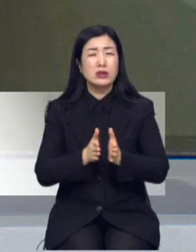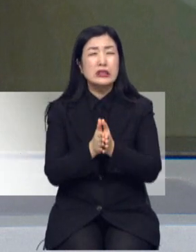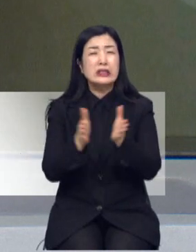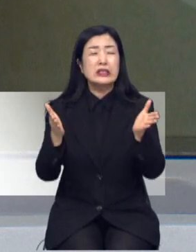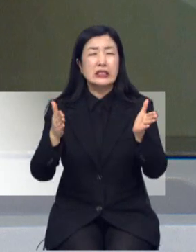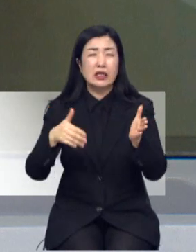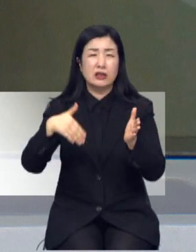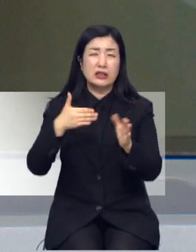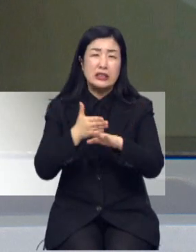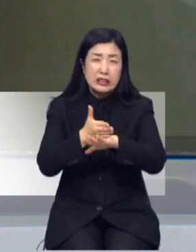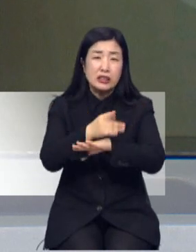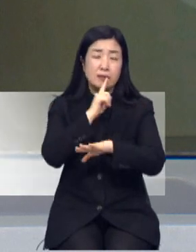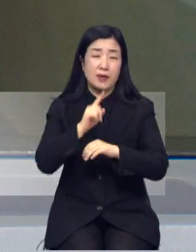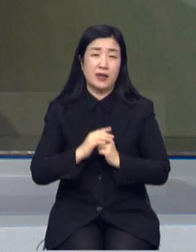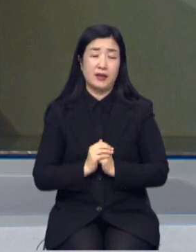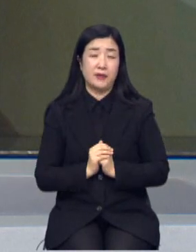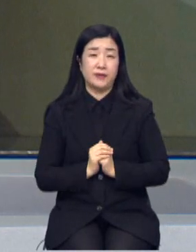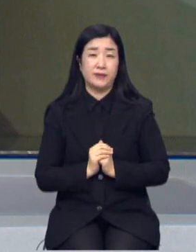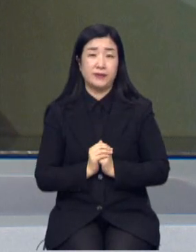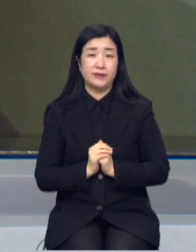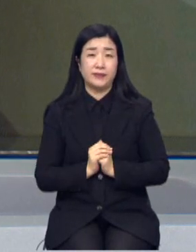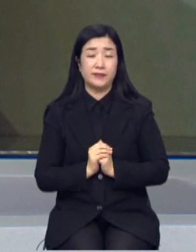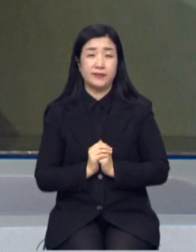우려되고 있습니다. 송원혜 기자가 보도합니다.